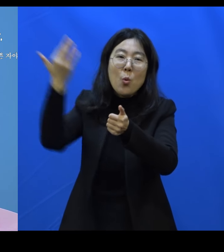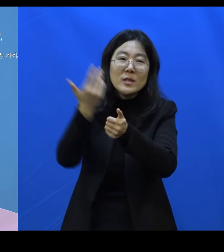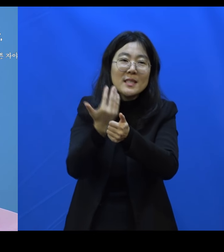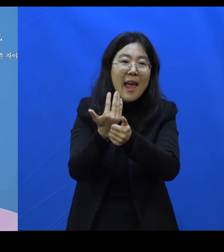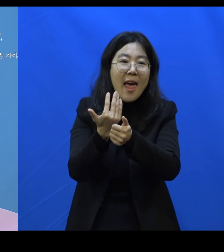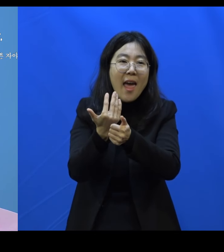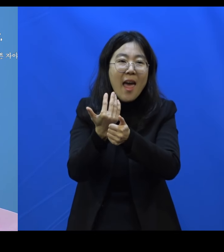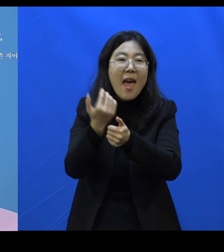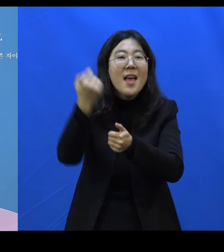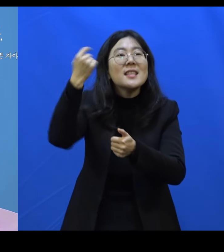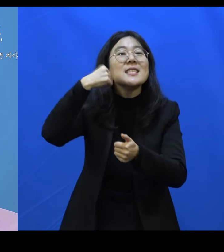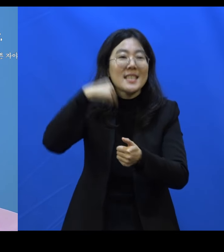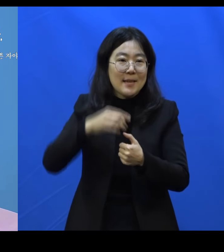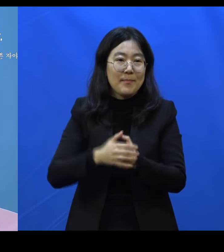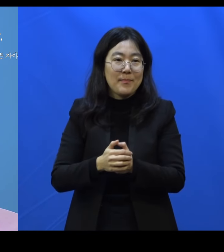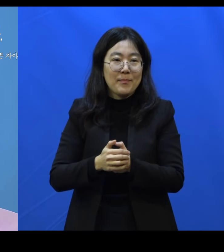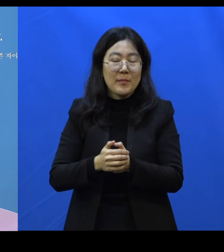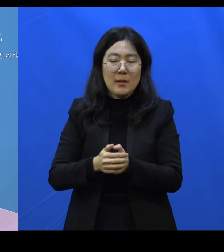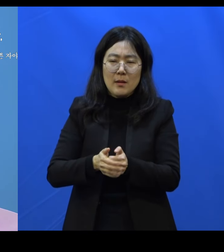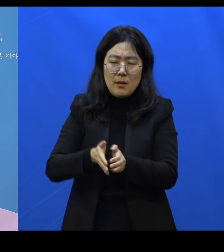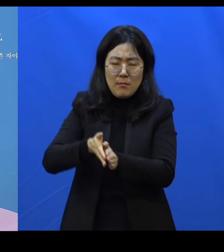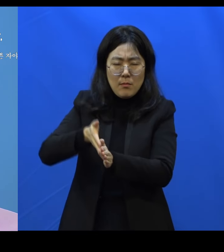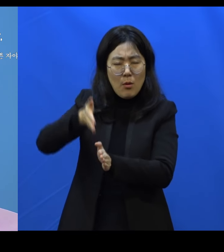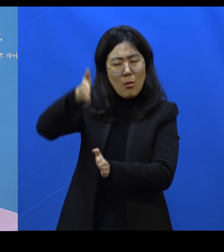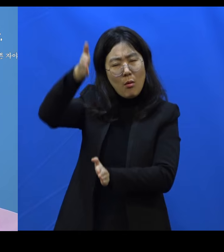벽이 중간에 있습니다. 벽 뒤에 창이 있는 거죠.